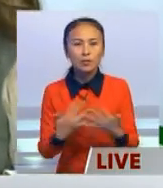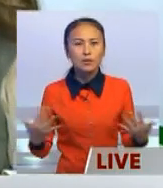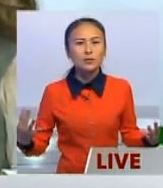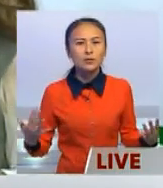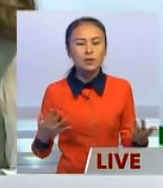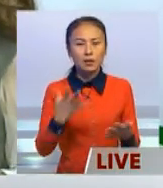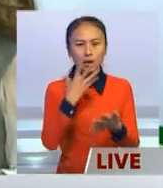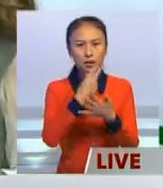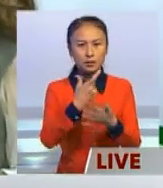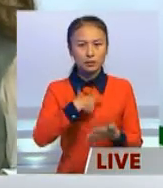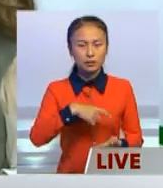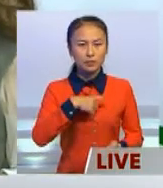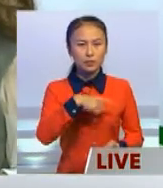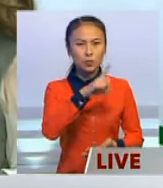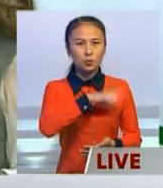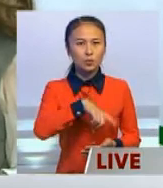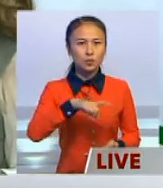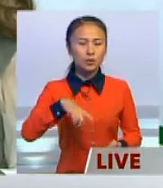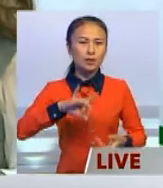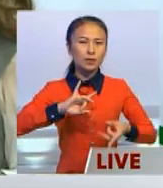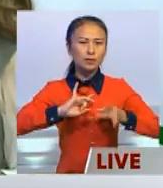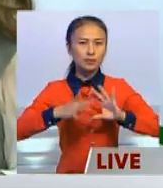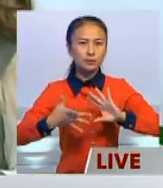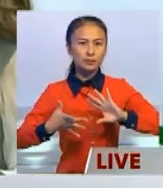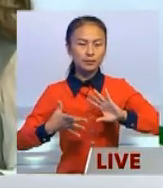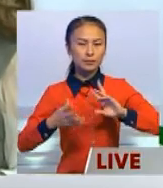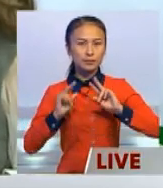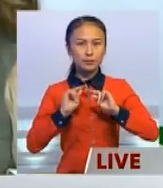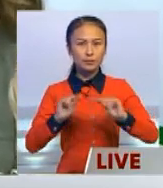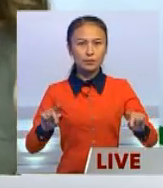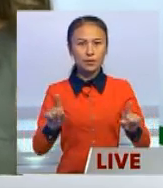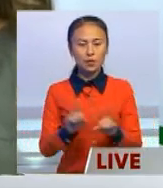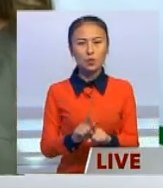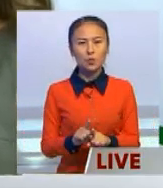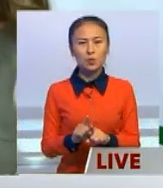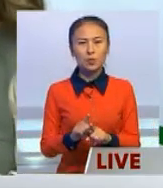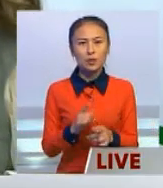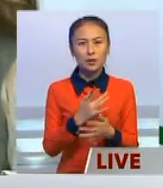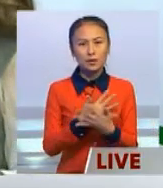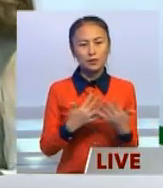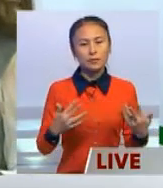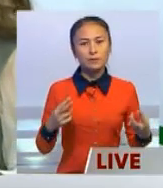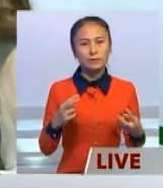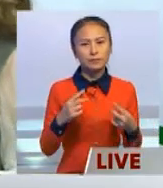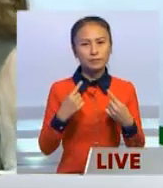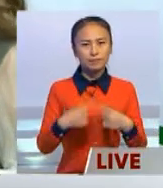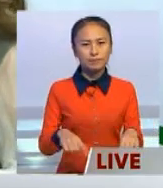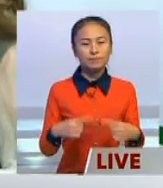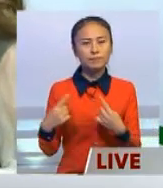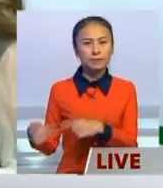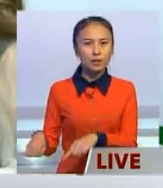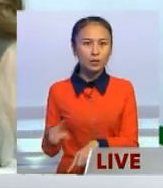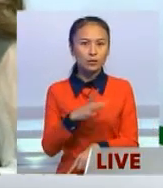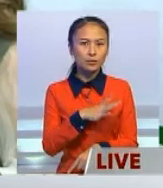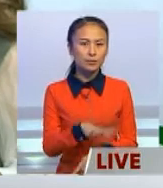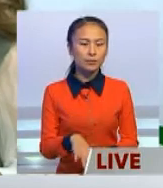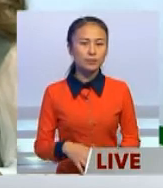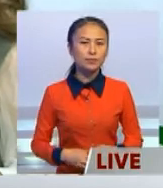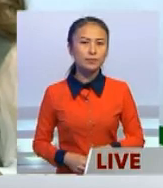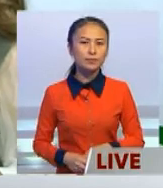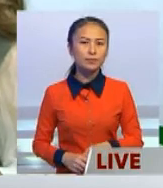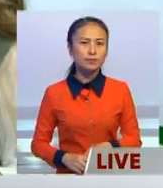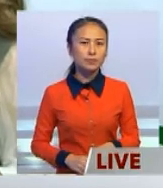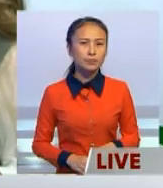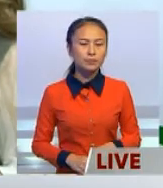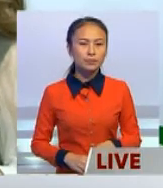Яғни адамдар өмірінің мынау электрондық өмір шын өмірден бір екі түрлі нәрсе сияқты болып көреді. Сол